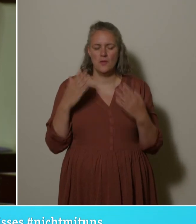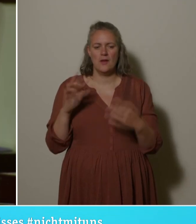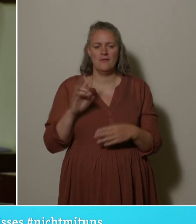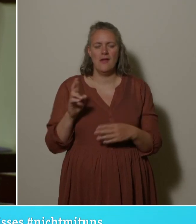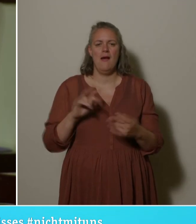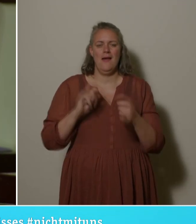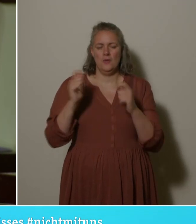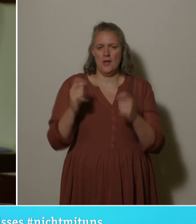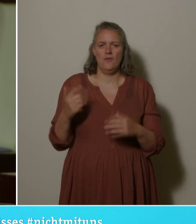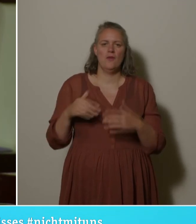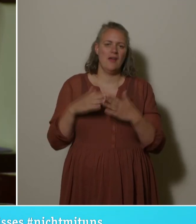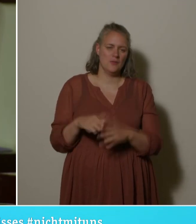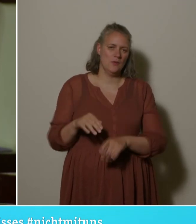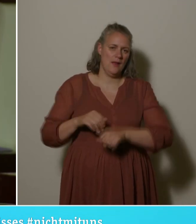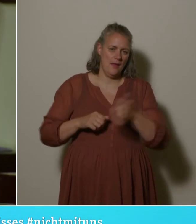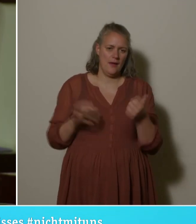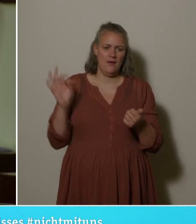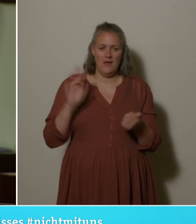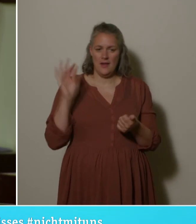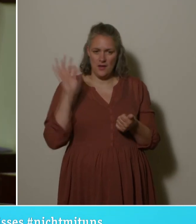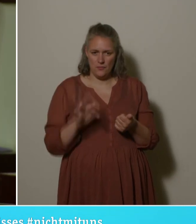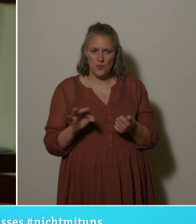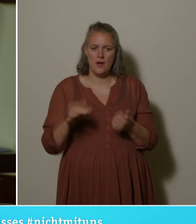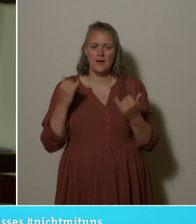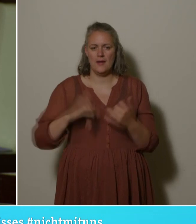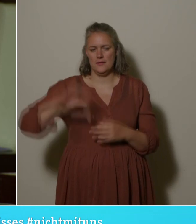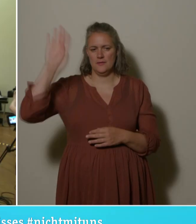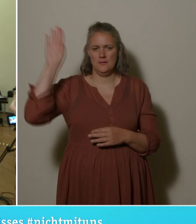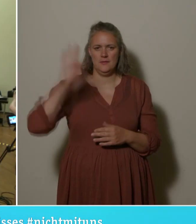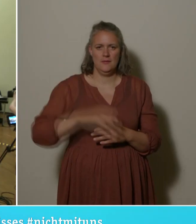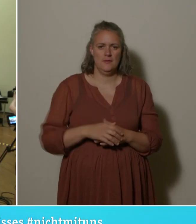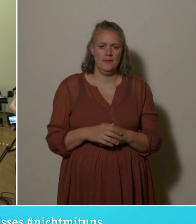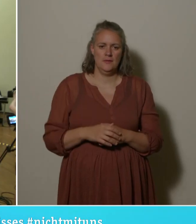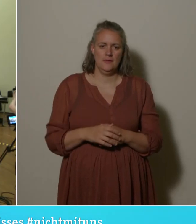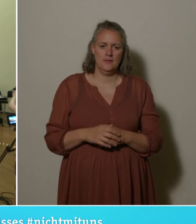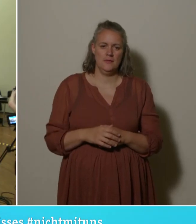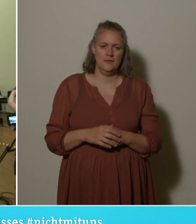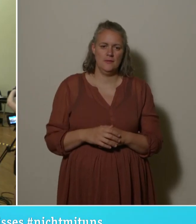diesem Änderungsantrag zustimmt, der Fraktion Die Linke, den bitte ich jetzt mit das Handzeichen.